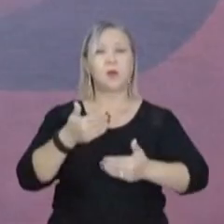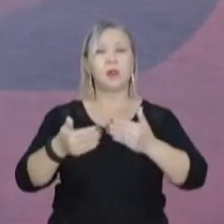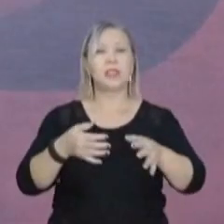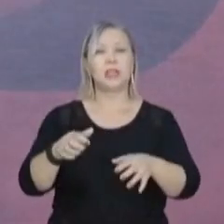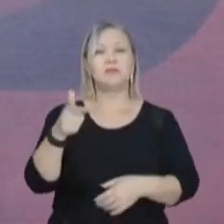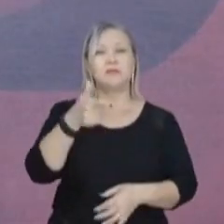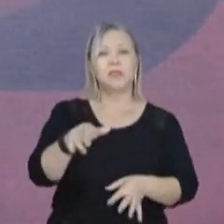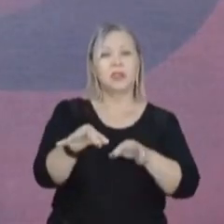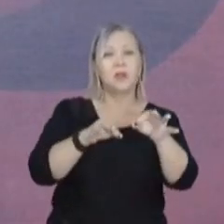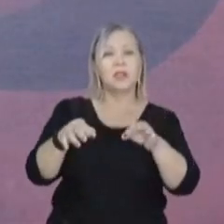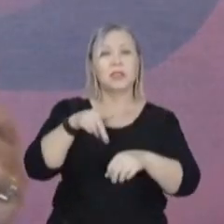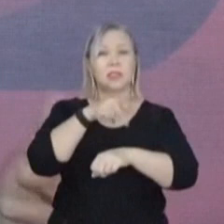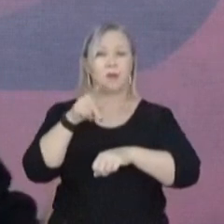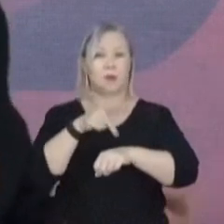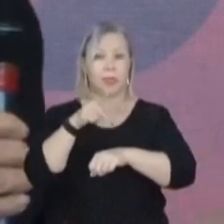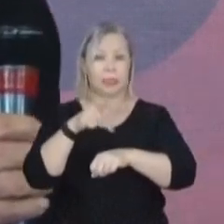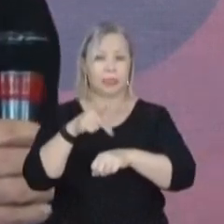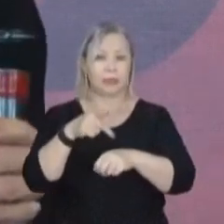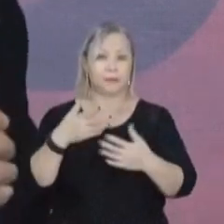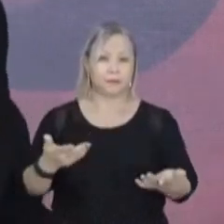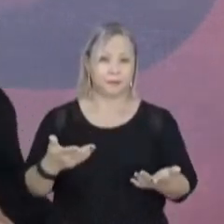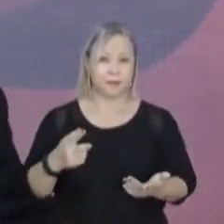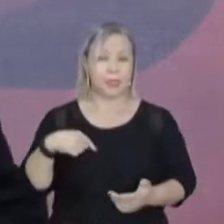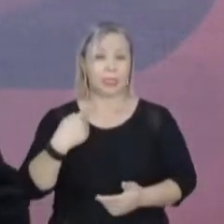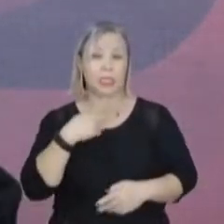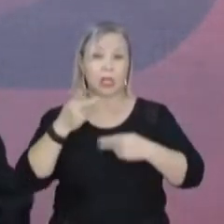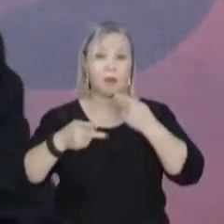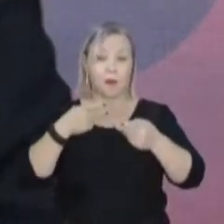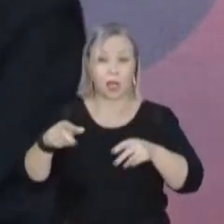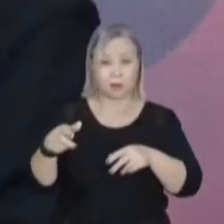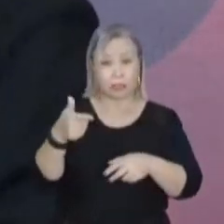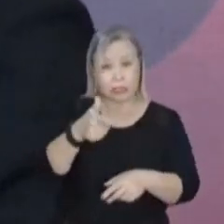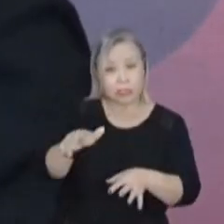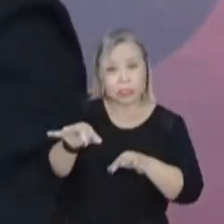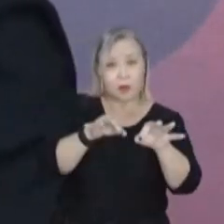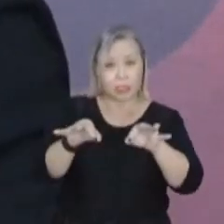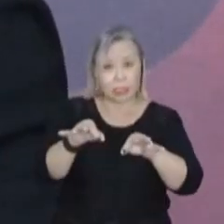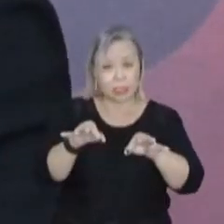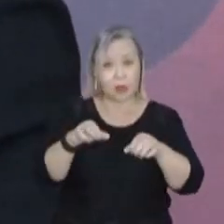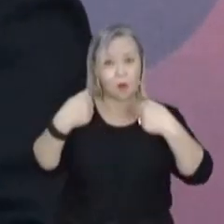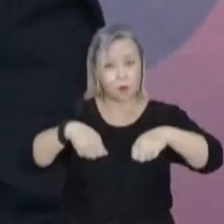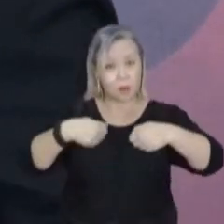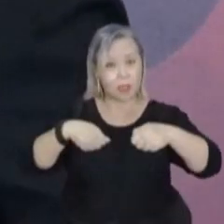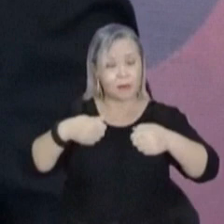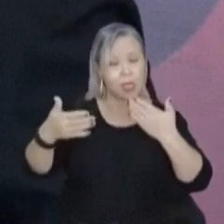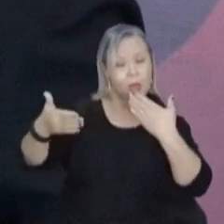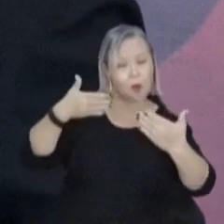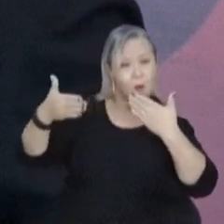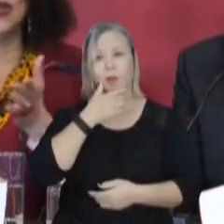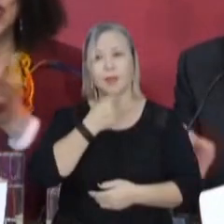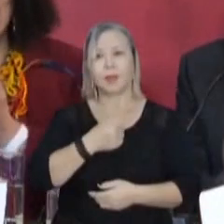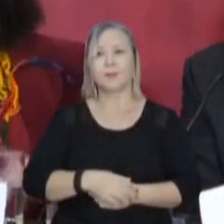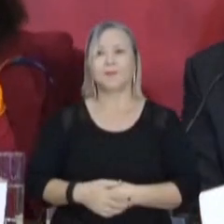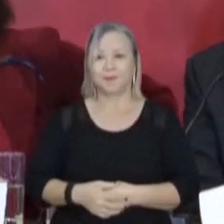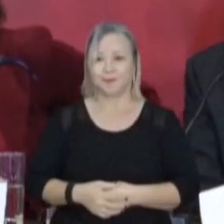если он выиграет в октябре президентские выборы против жаиром болсонаро экс-глава бразильского государства представил свою предвыборную программу